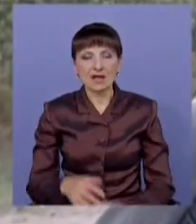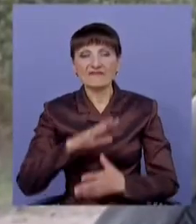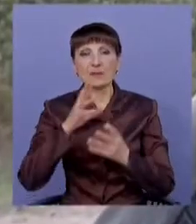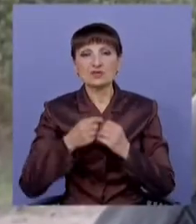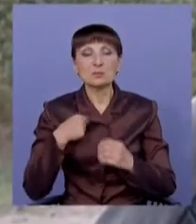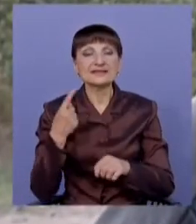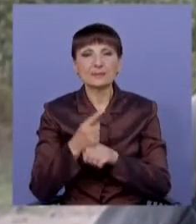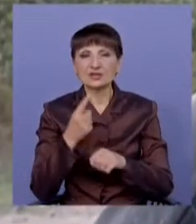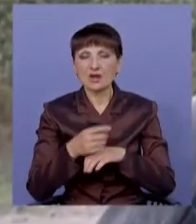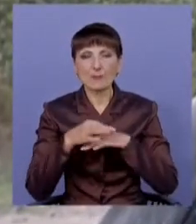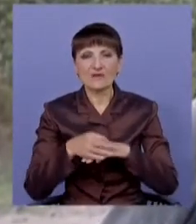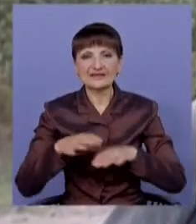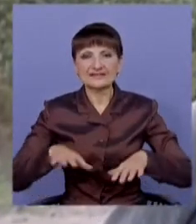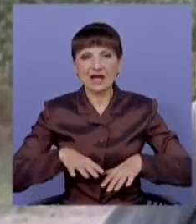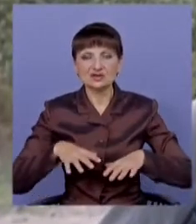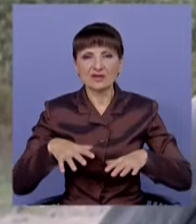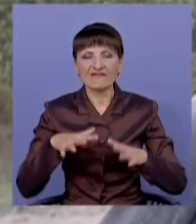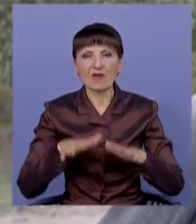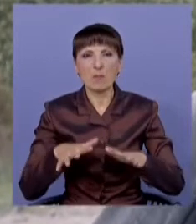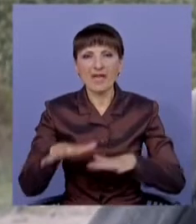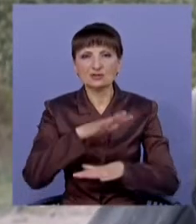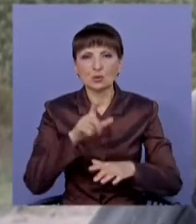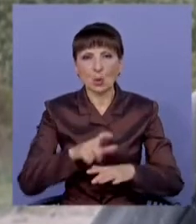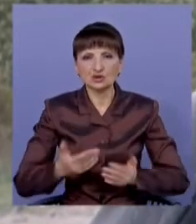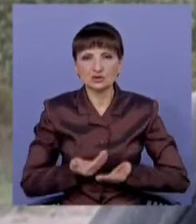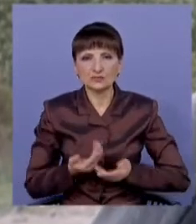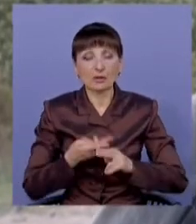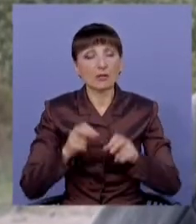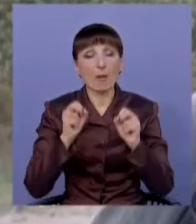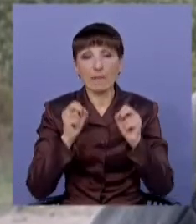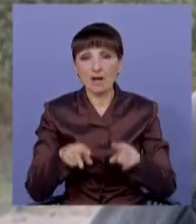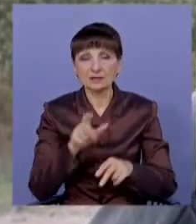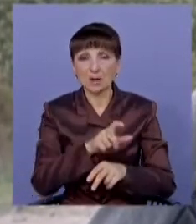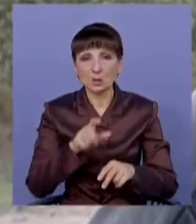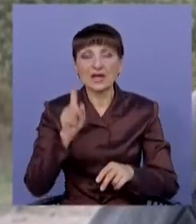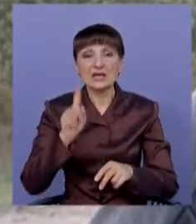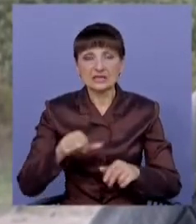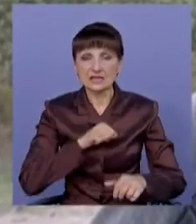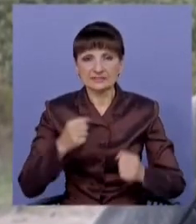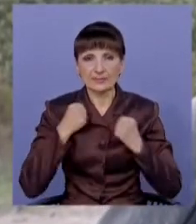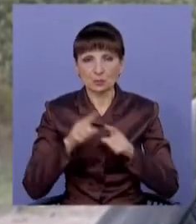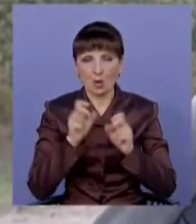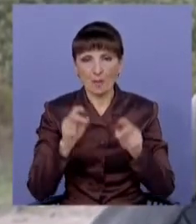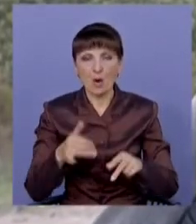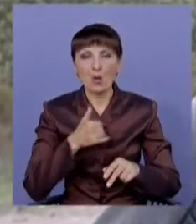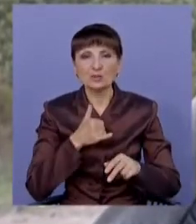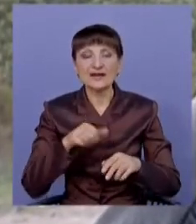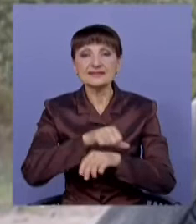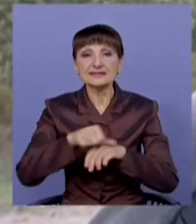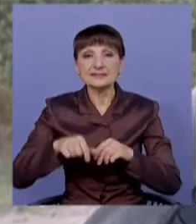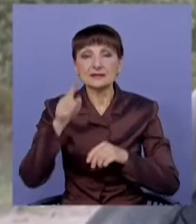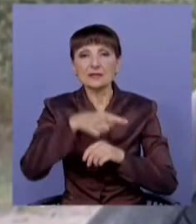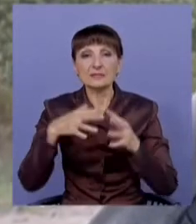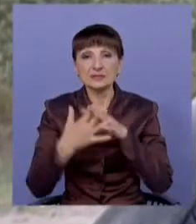мы запрещаем проводить скачки в населенных пунктах. Это очень опасно как для жителей, так и самих спортсменов. У нас за пределами поселка